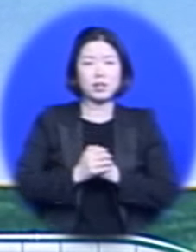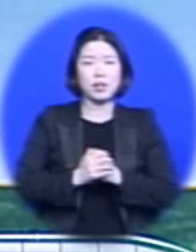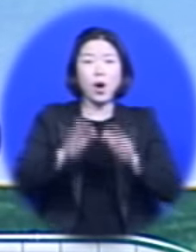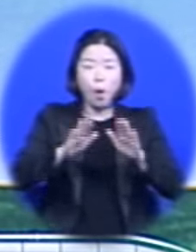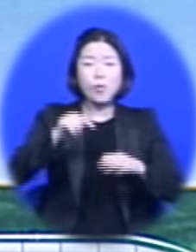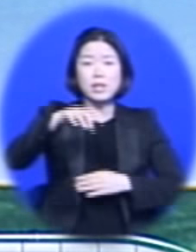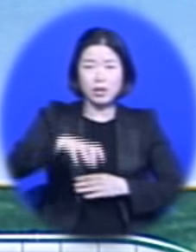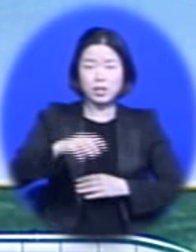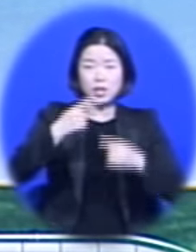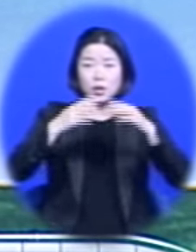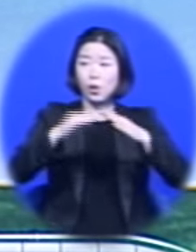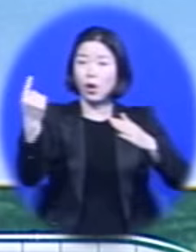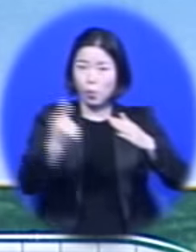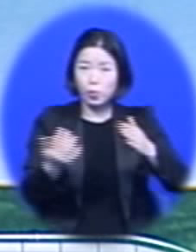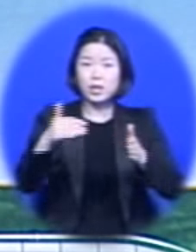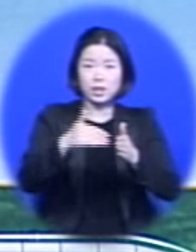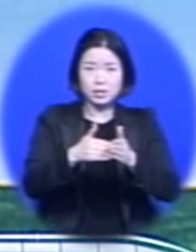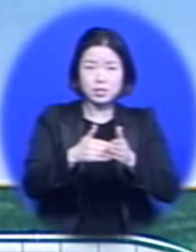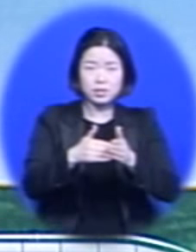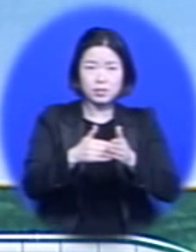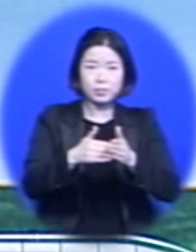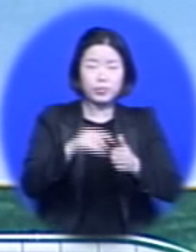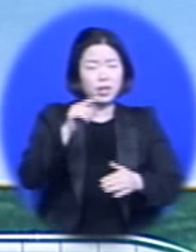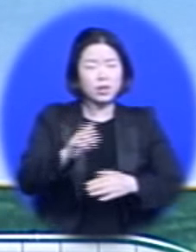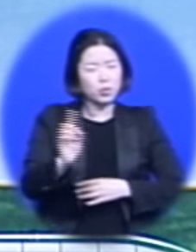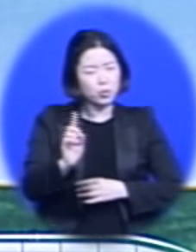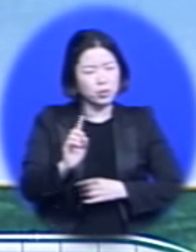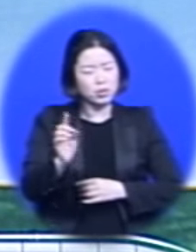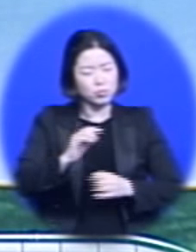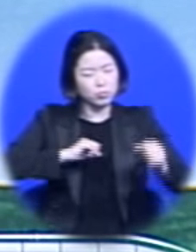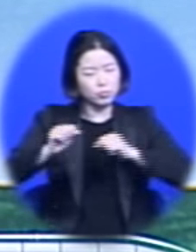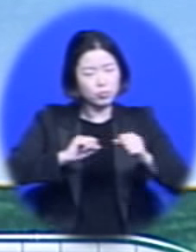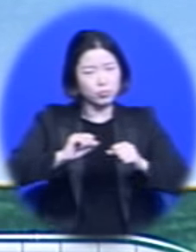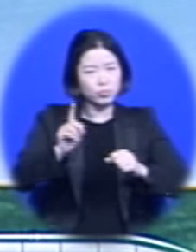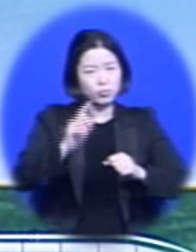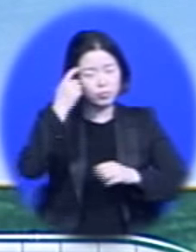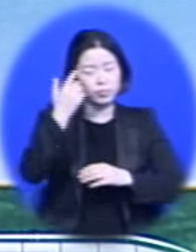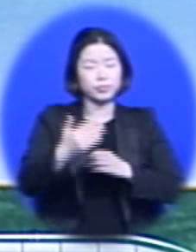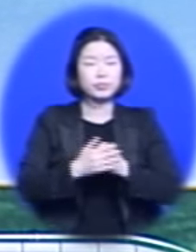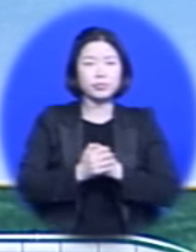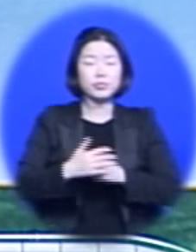오늘 여기 교회에 오기까지 이건 도대체 무슨 역사지?